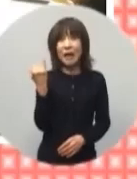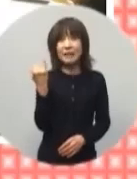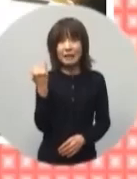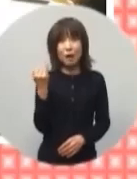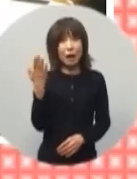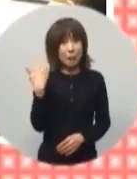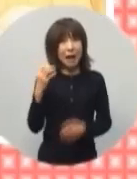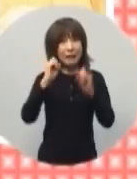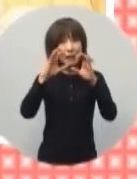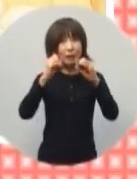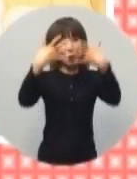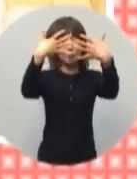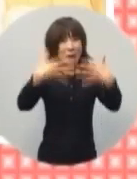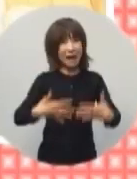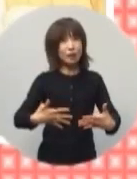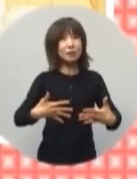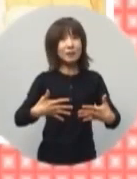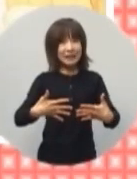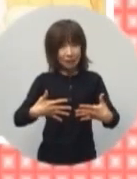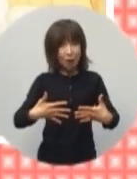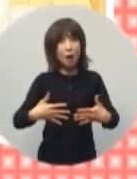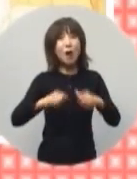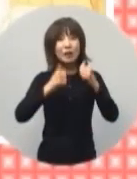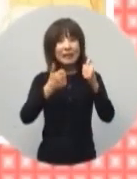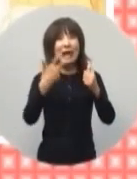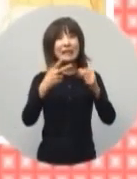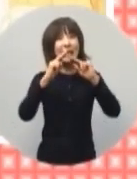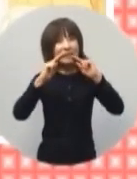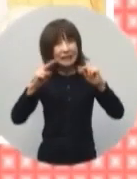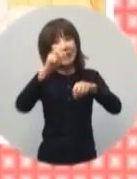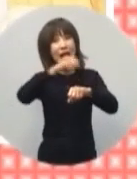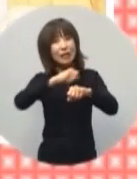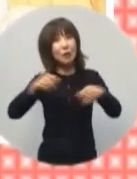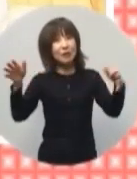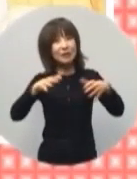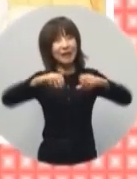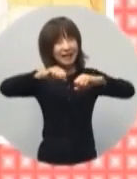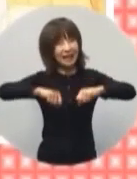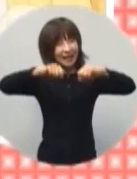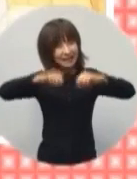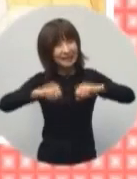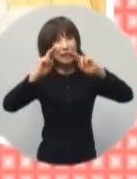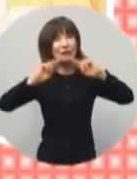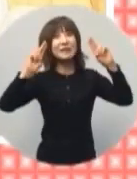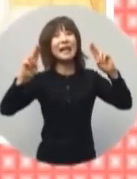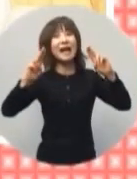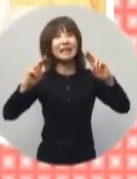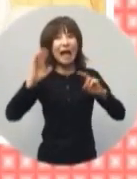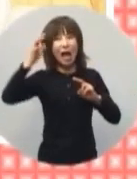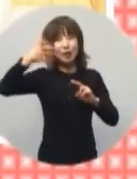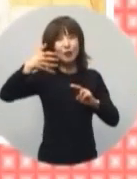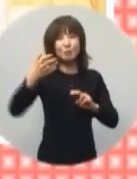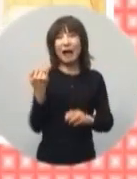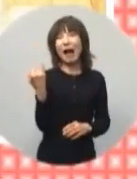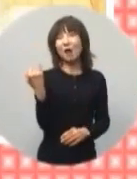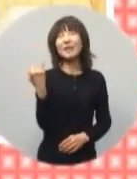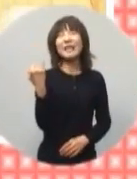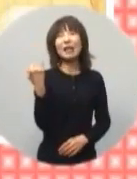以前ハーモニアス茅ヶ崎の茅ヶ崎歯科特集で元気よく歯科を歌ってくれたスーパー女の子。